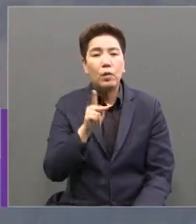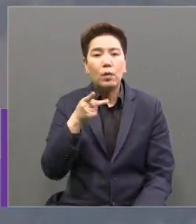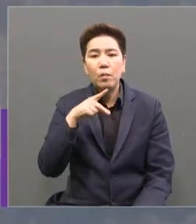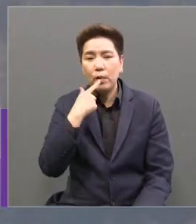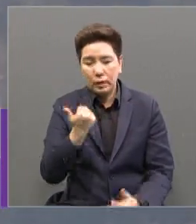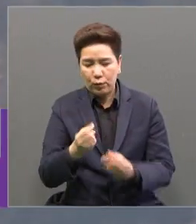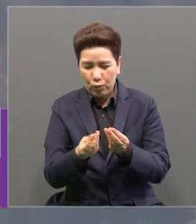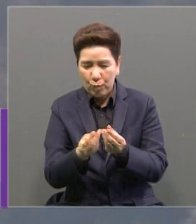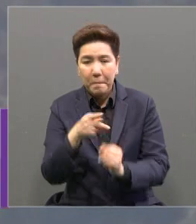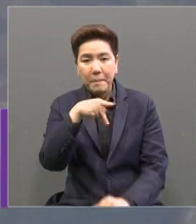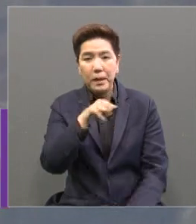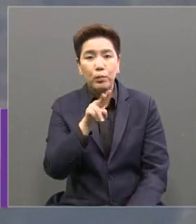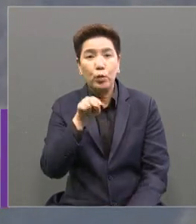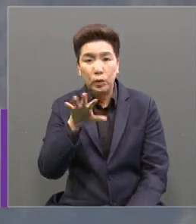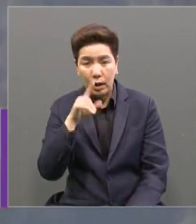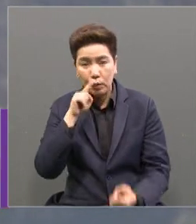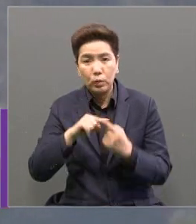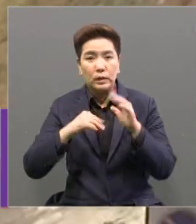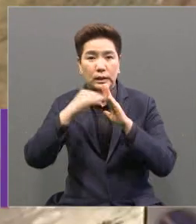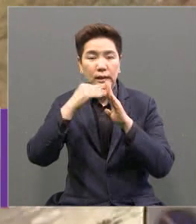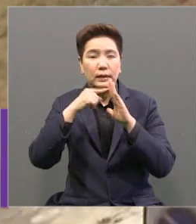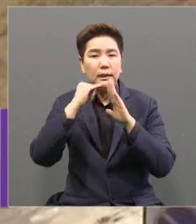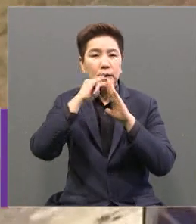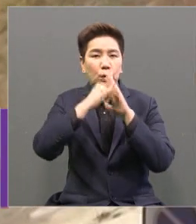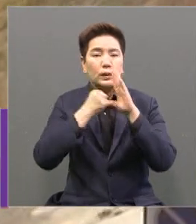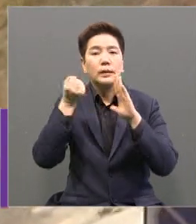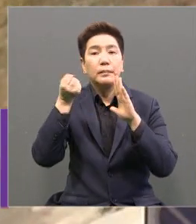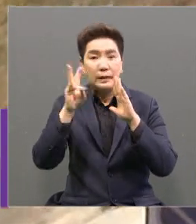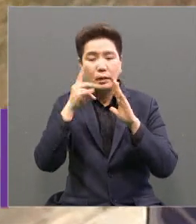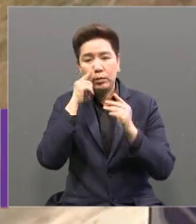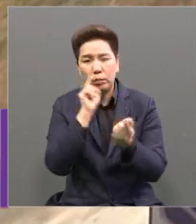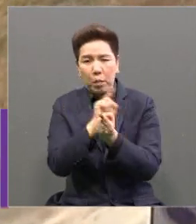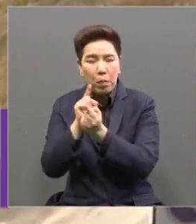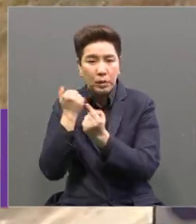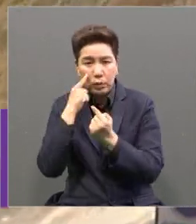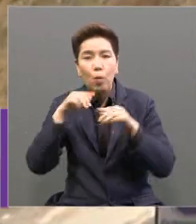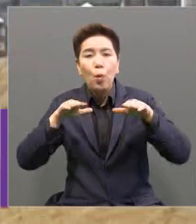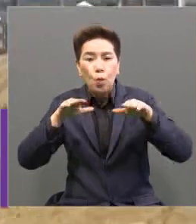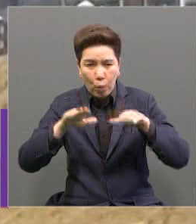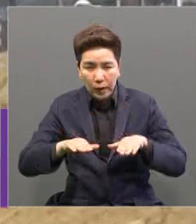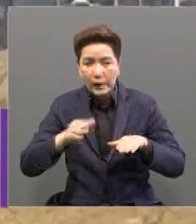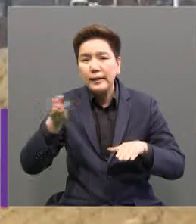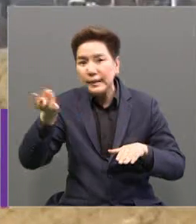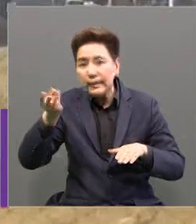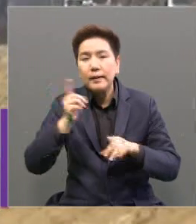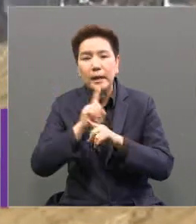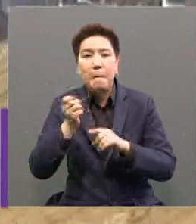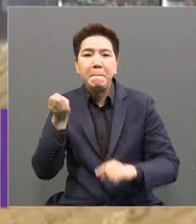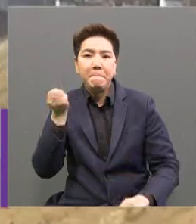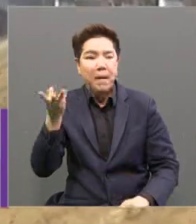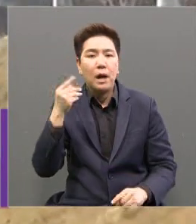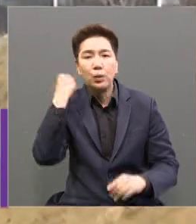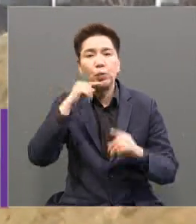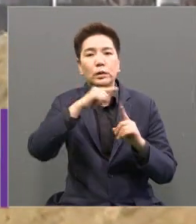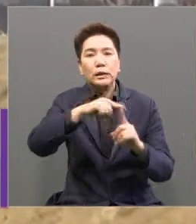วันนี้ค่าฝุ่น PM2.5ในพื้นที่ภาคเหนือ 17จังหวัดพบค่าฝุ่น pmปรับตัวลดลงเล็กน้อยแต่ยังสูง